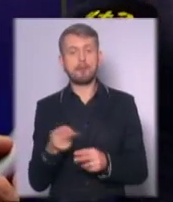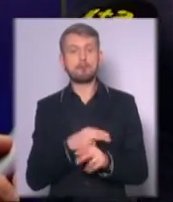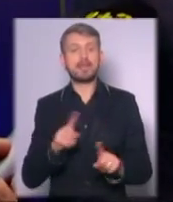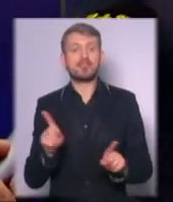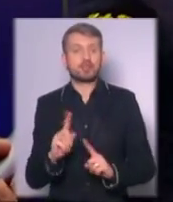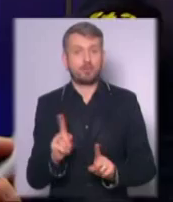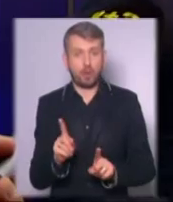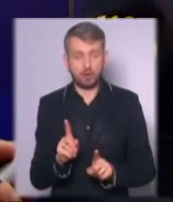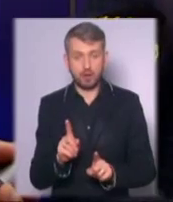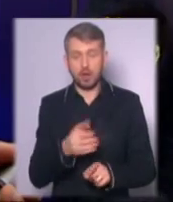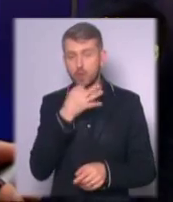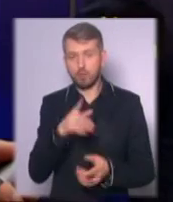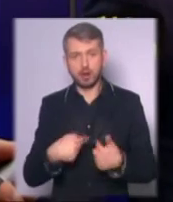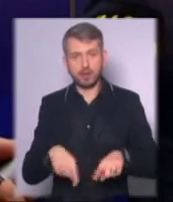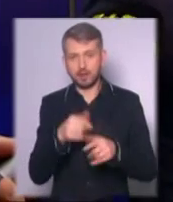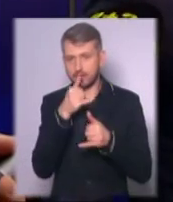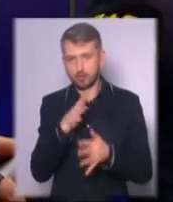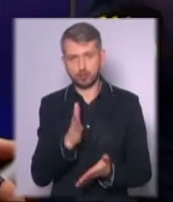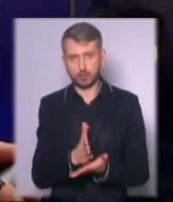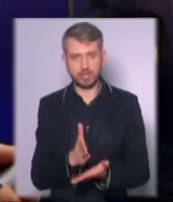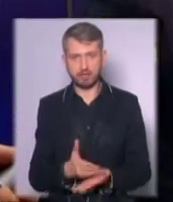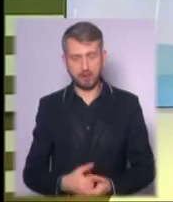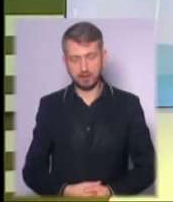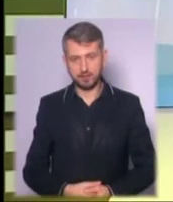счету, любая организация не может существовать.